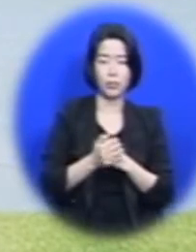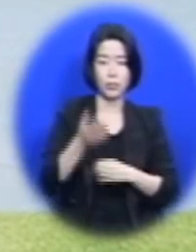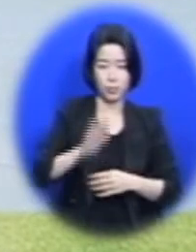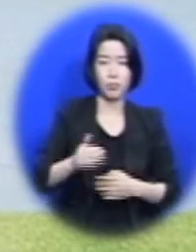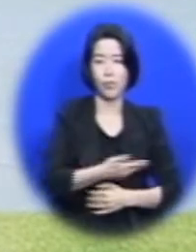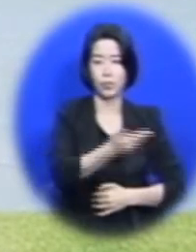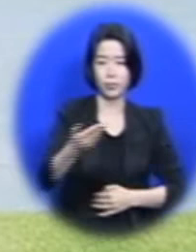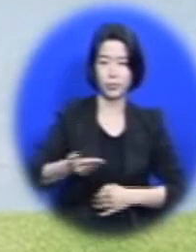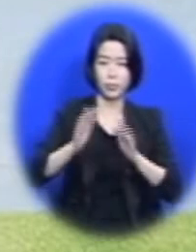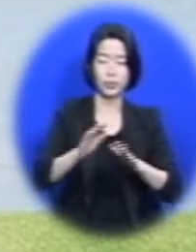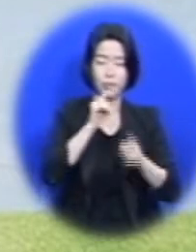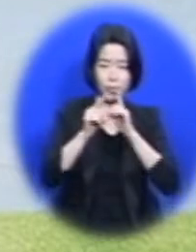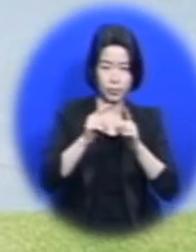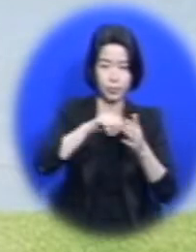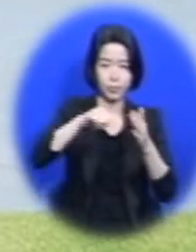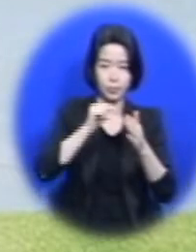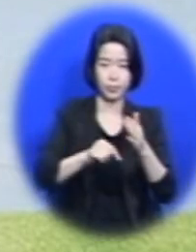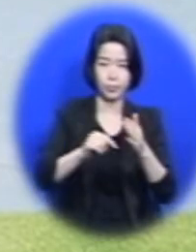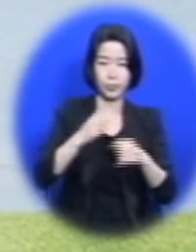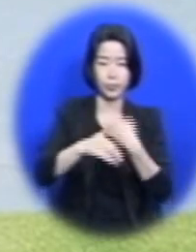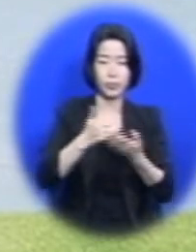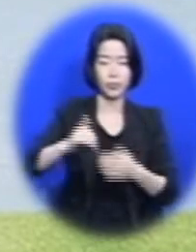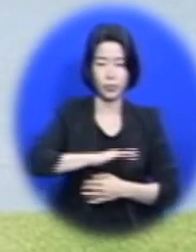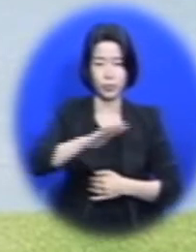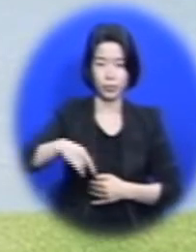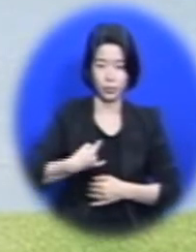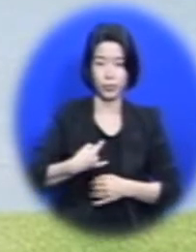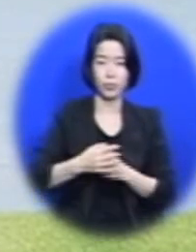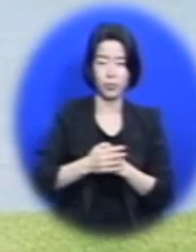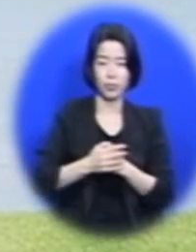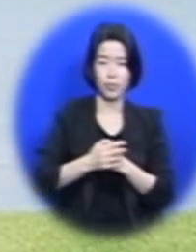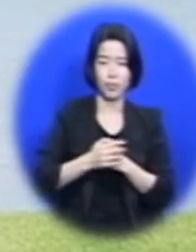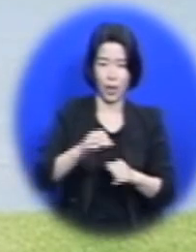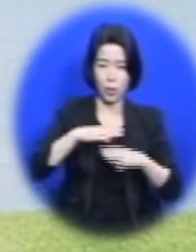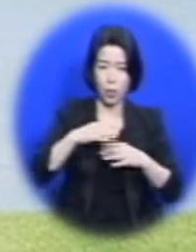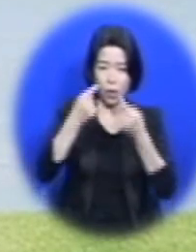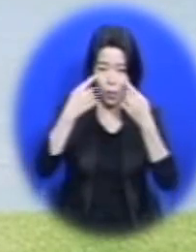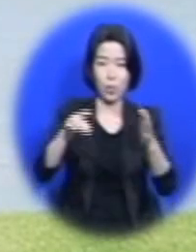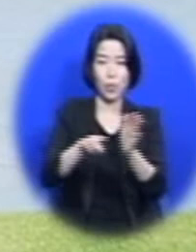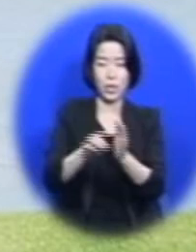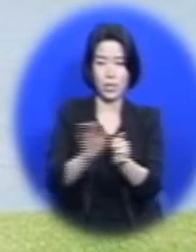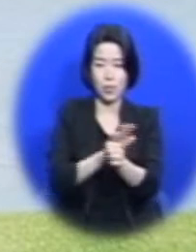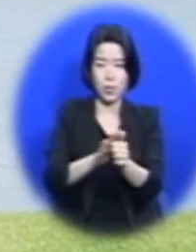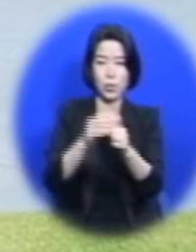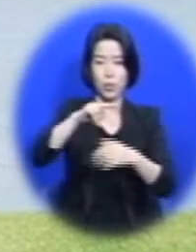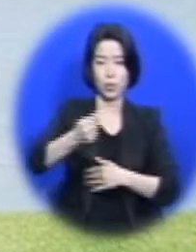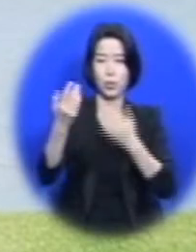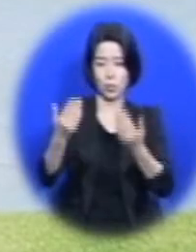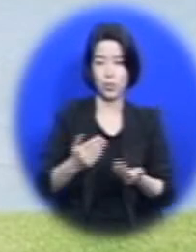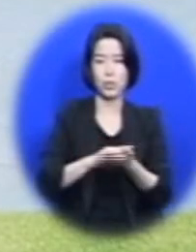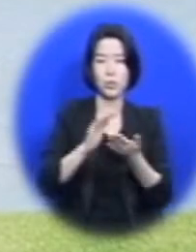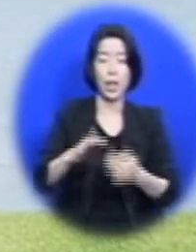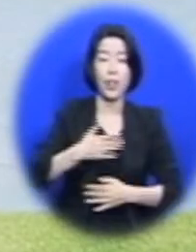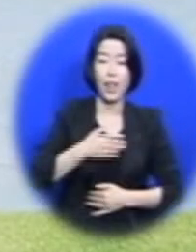그러나 여러분, 오늘 말씀에서 하나님께서 우리에게 놀라운 확신도 위로도 주십니다.